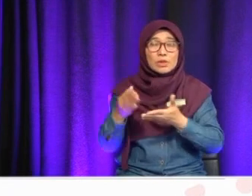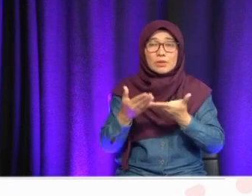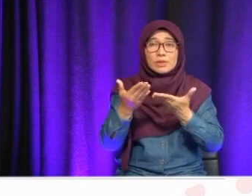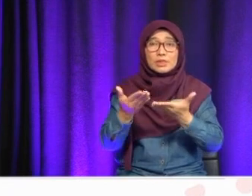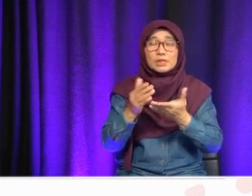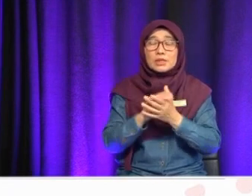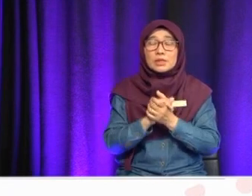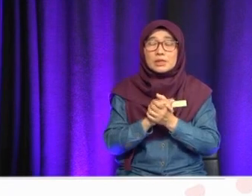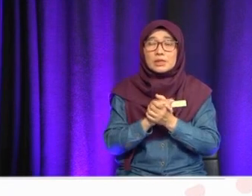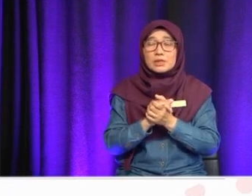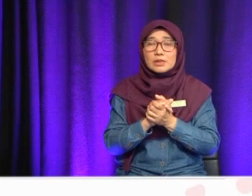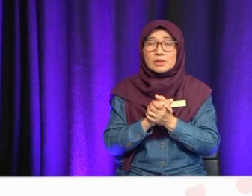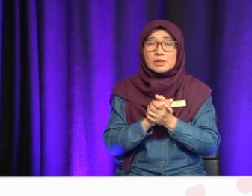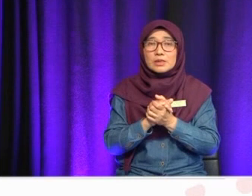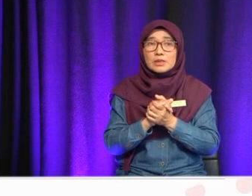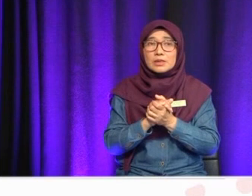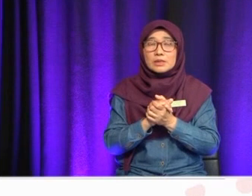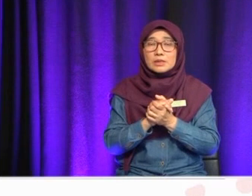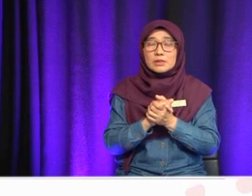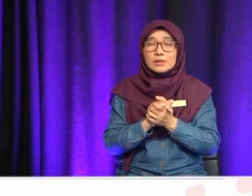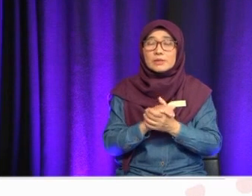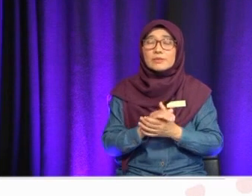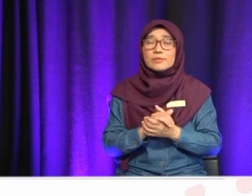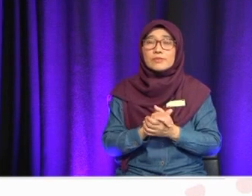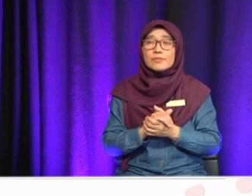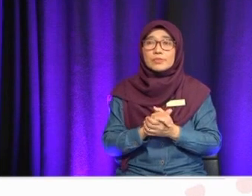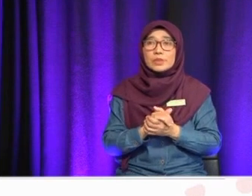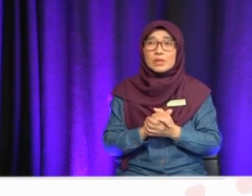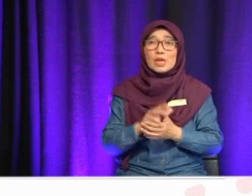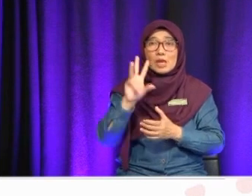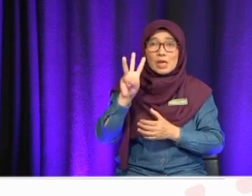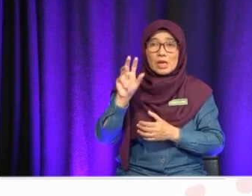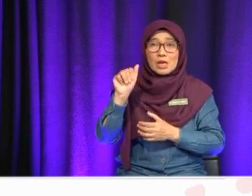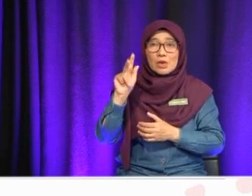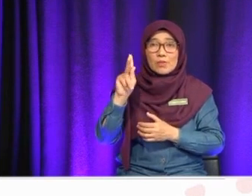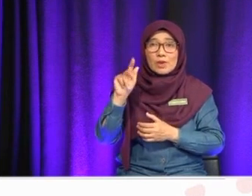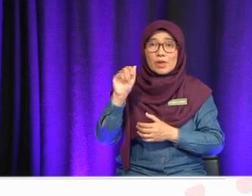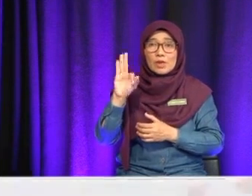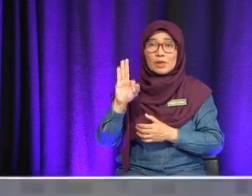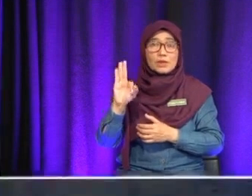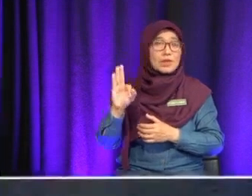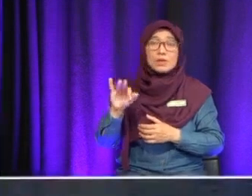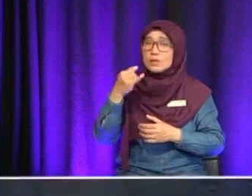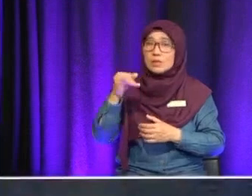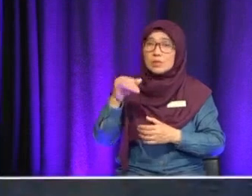Allah. Harta tersebut tidak boleh diambil balik atau dimiliki oleh orang lain. Apa jawapannya?